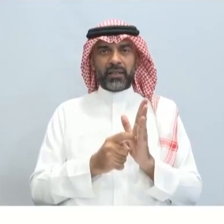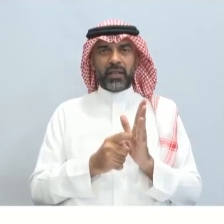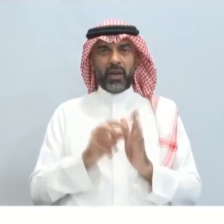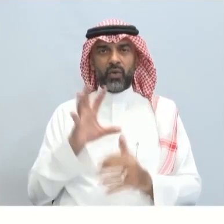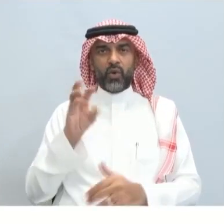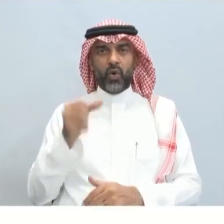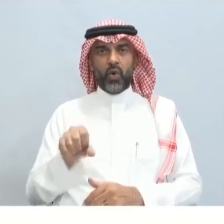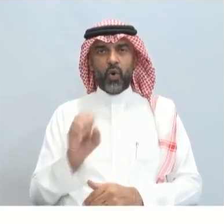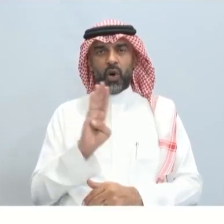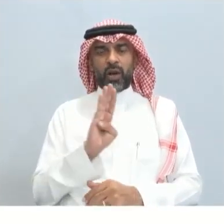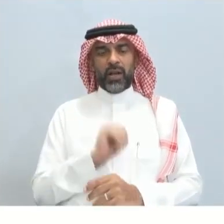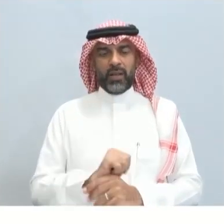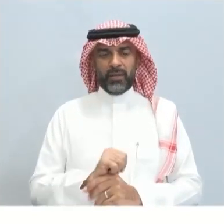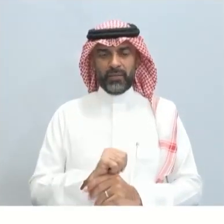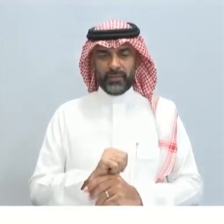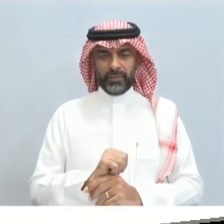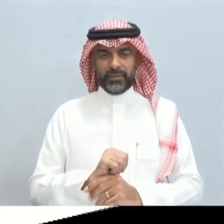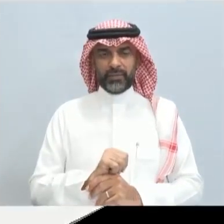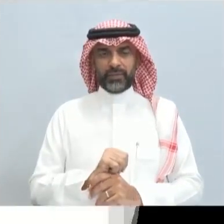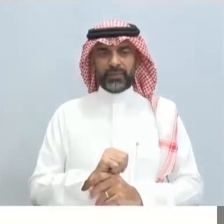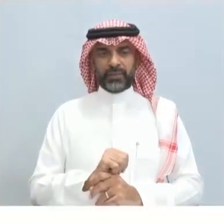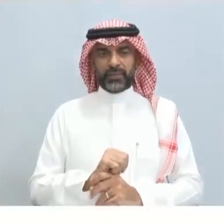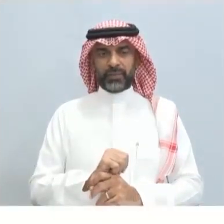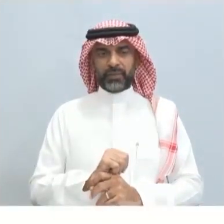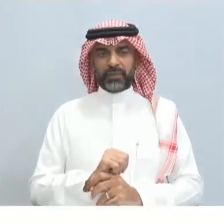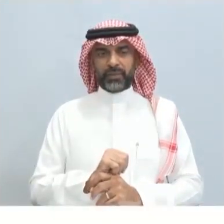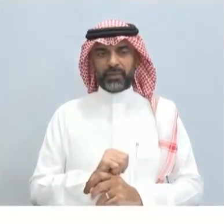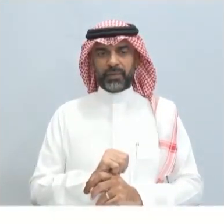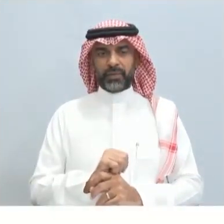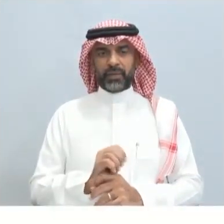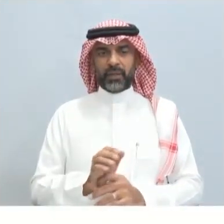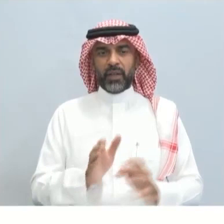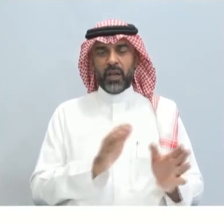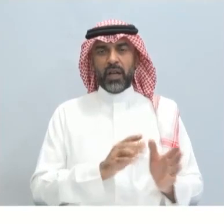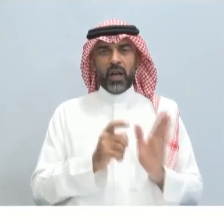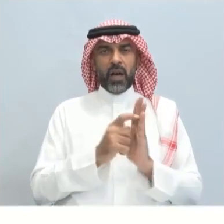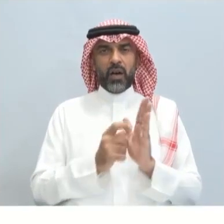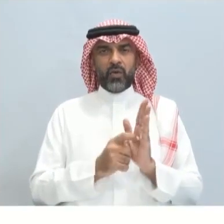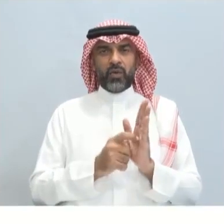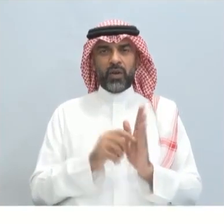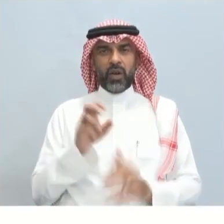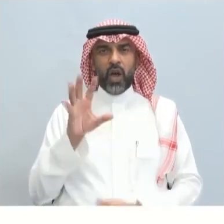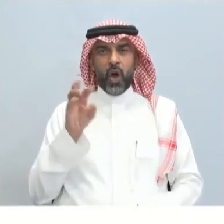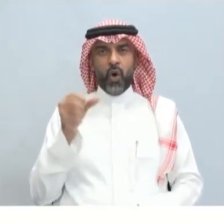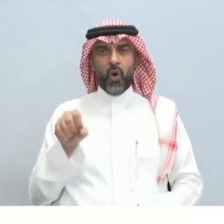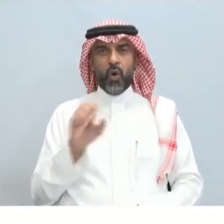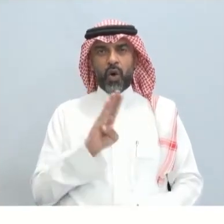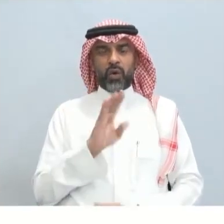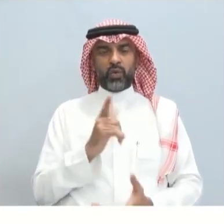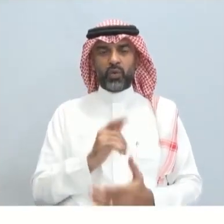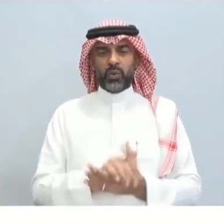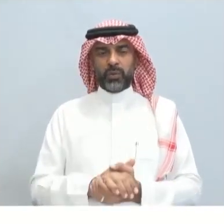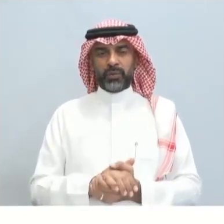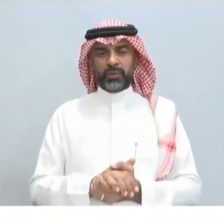الاستطاله وكان هذا عباره عن نص قانون هوك نص قانون هوك تتذكر عزيزي الطالب كان عباره عن